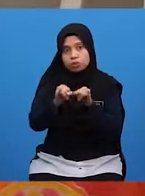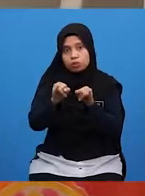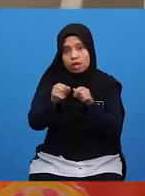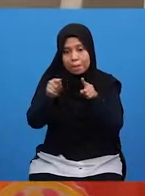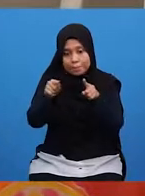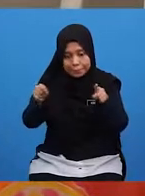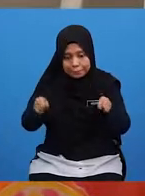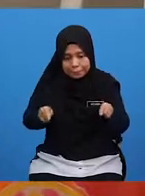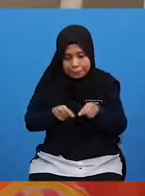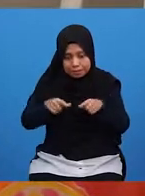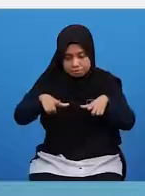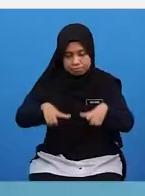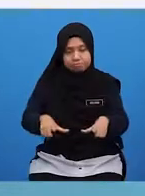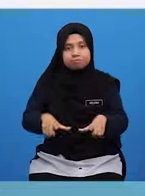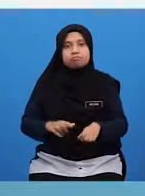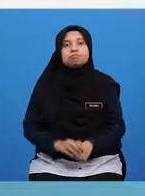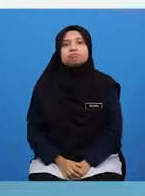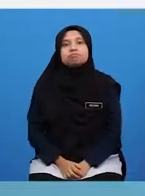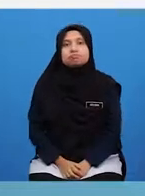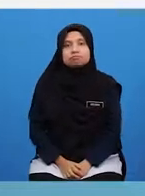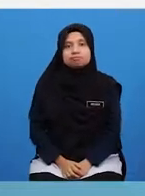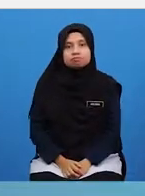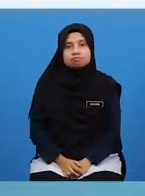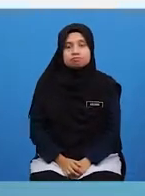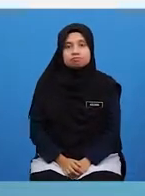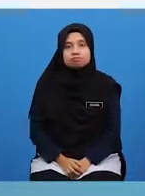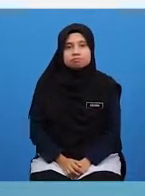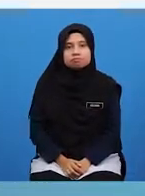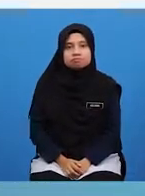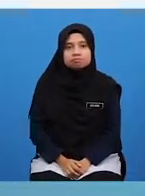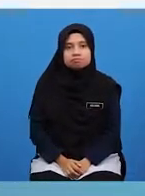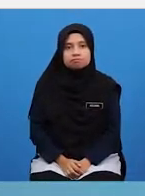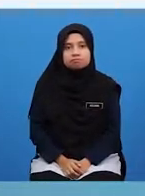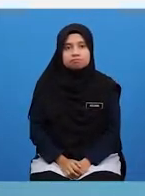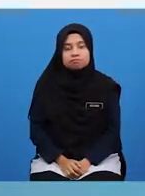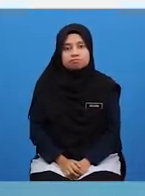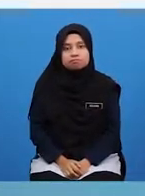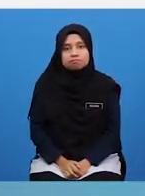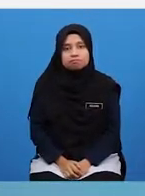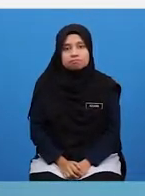pemidang kayu.